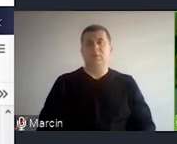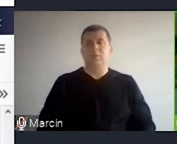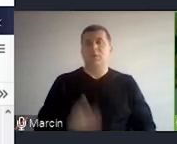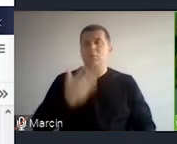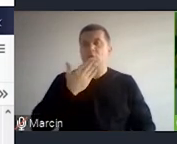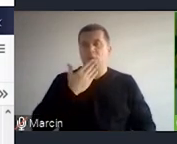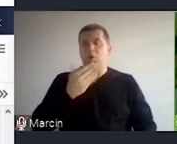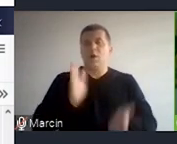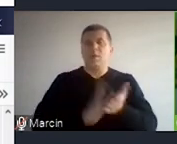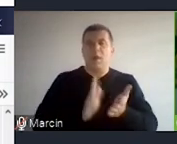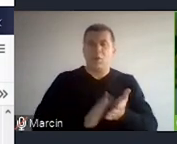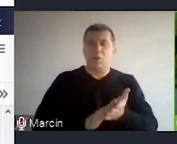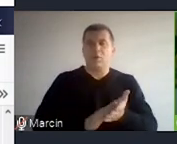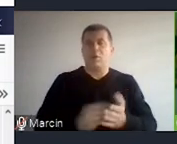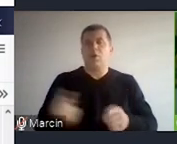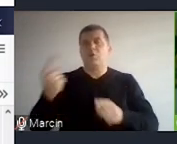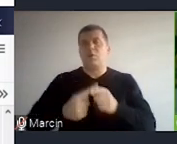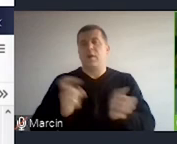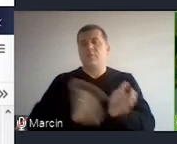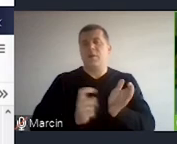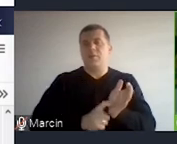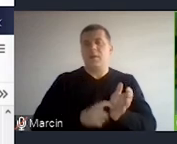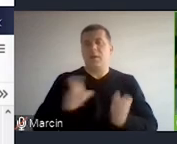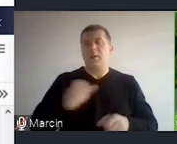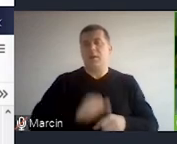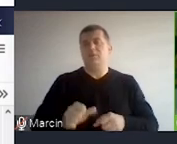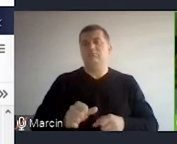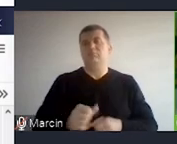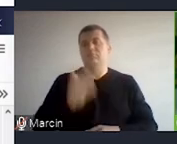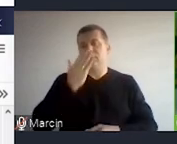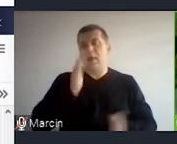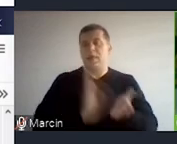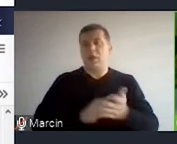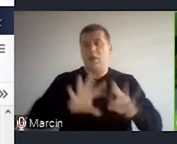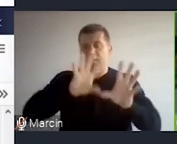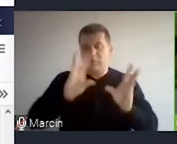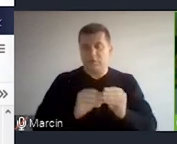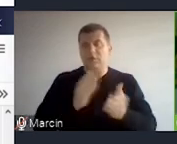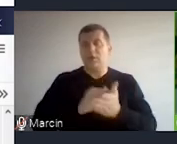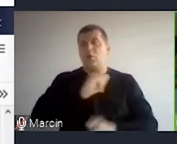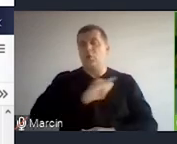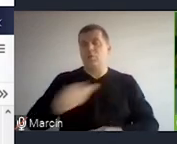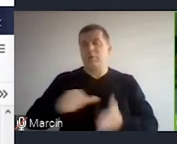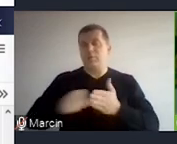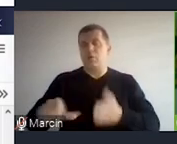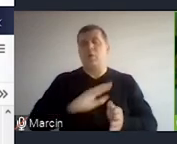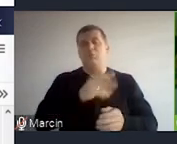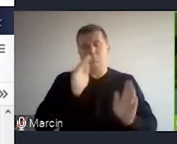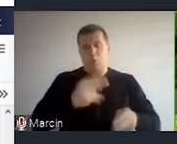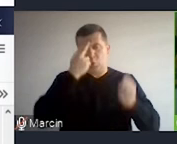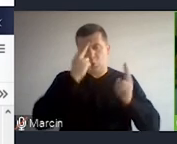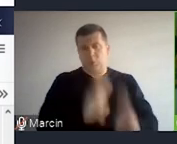Mówiłem Państwu o nagrodach i dodatkowych wymaganiach z nimi związanych. Nagrody, wszystkie z wyjątkiem jubileuszowej, są